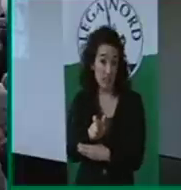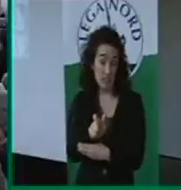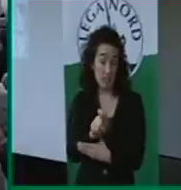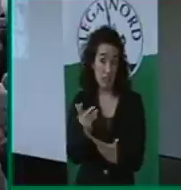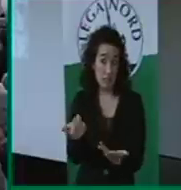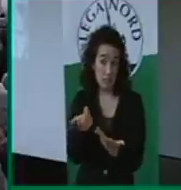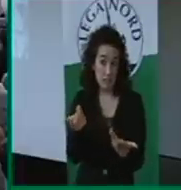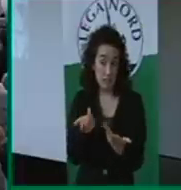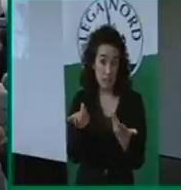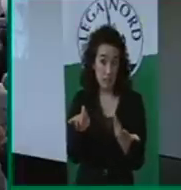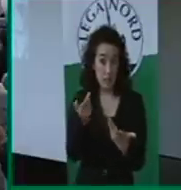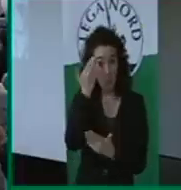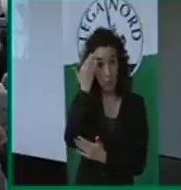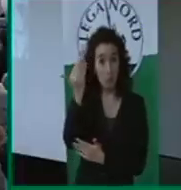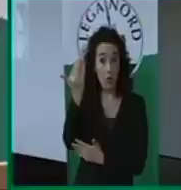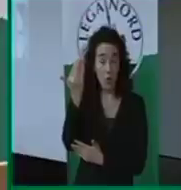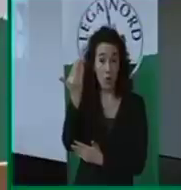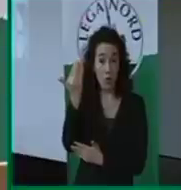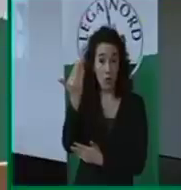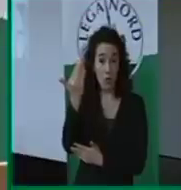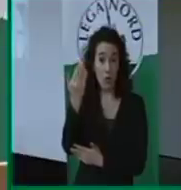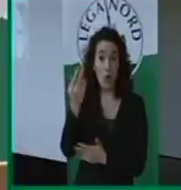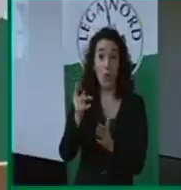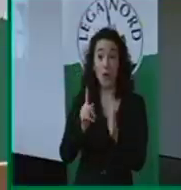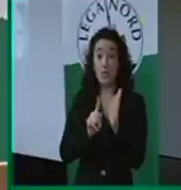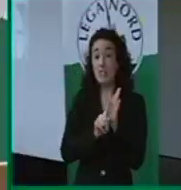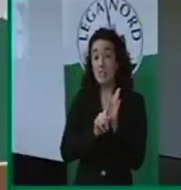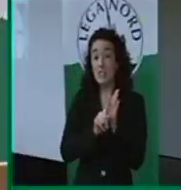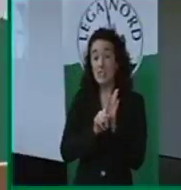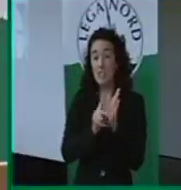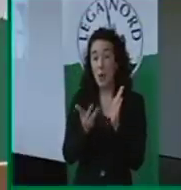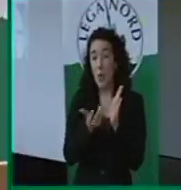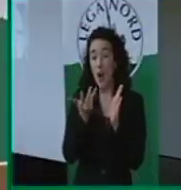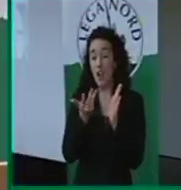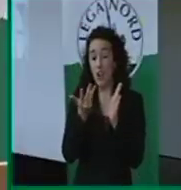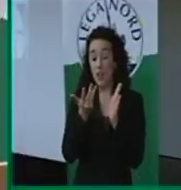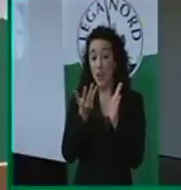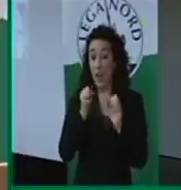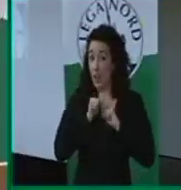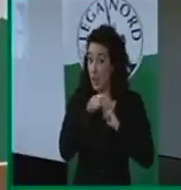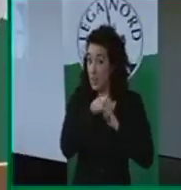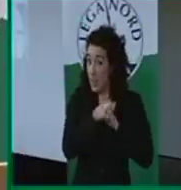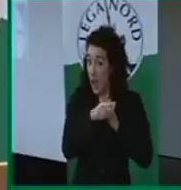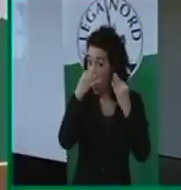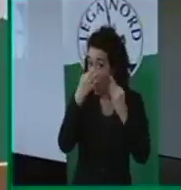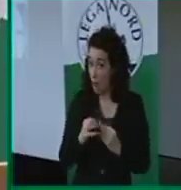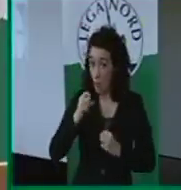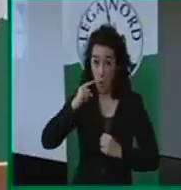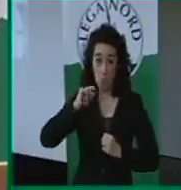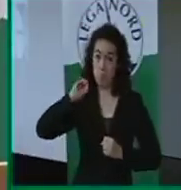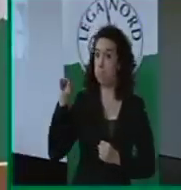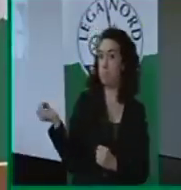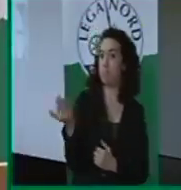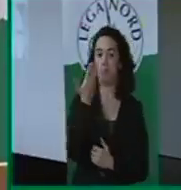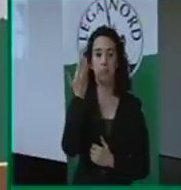purtroppo anche se noi vediamo qualche timido segnale non crediamo che nell'immediato futuro il